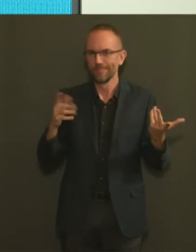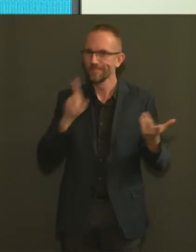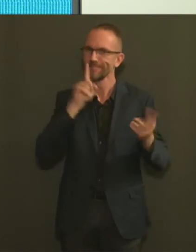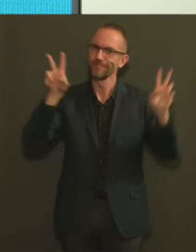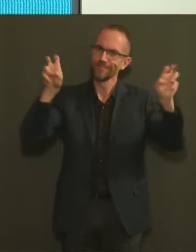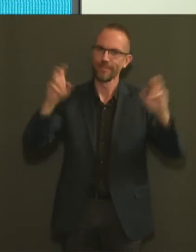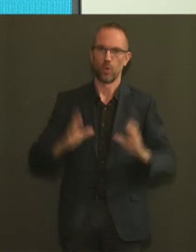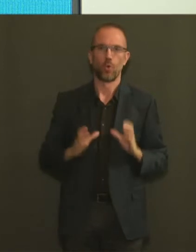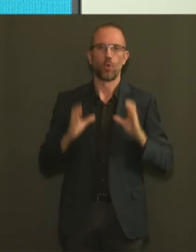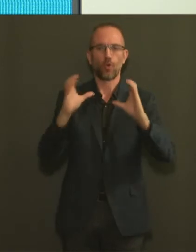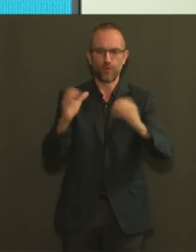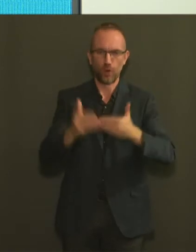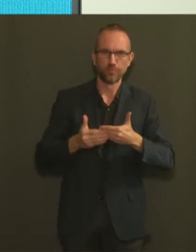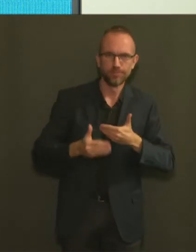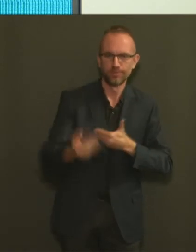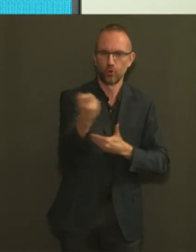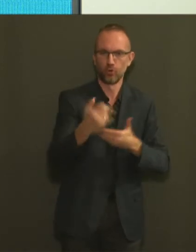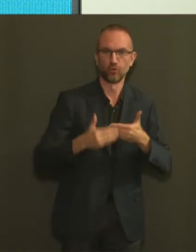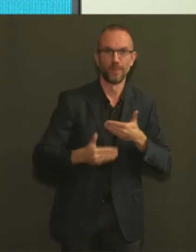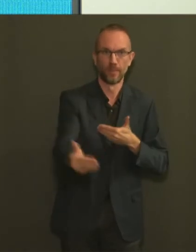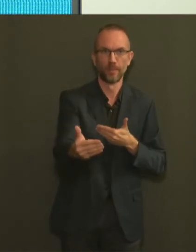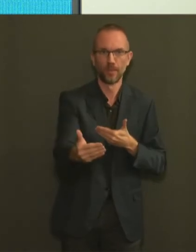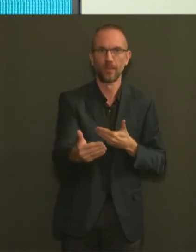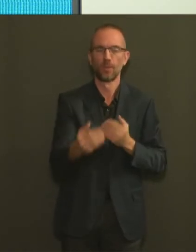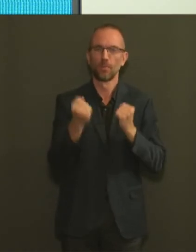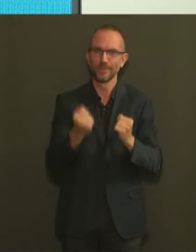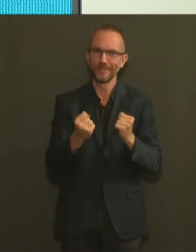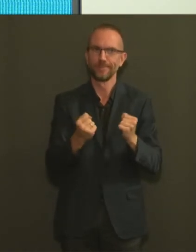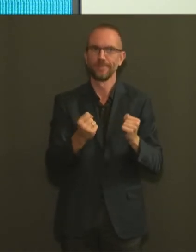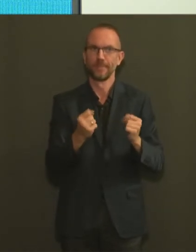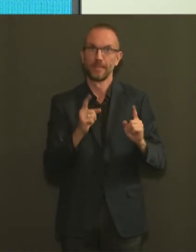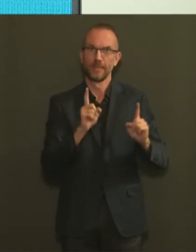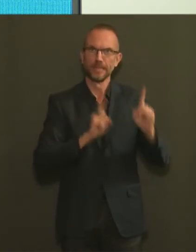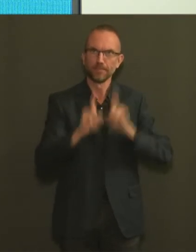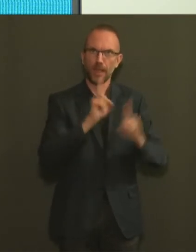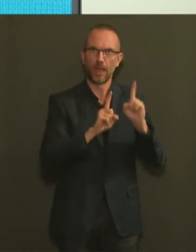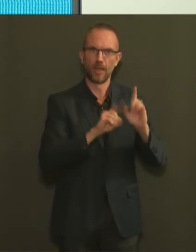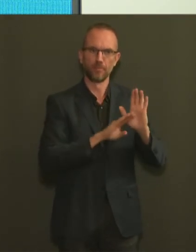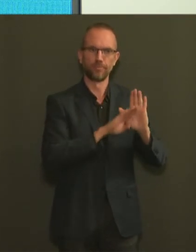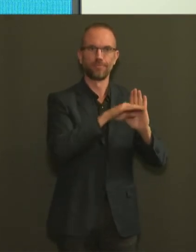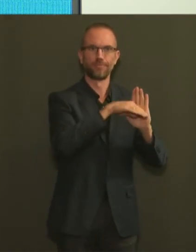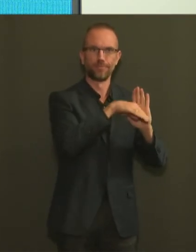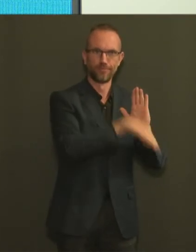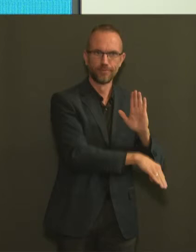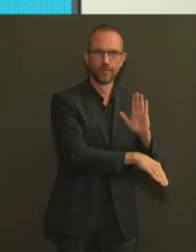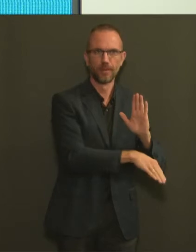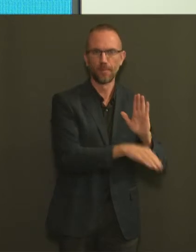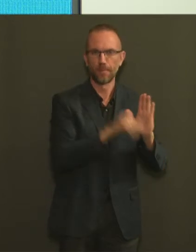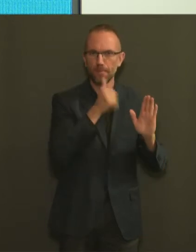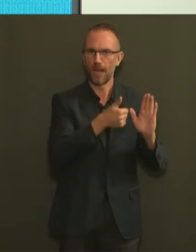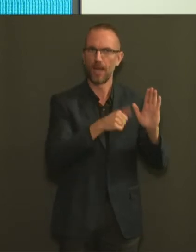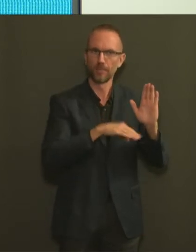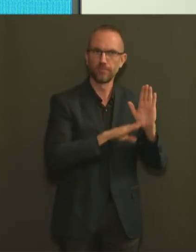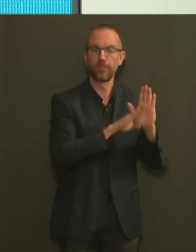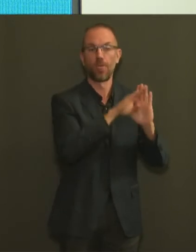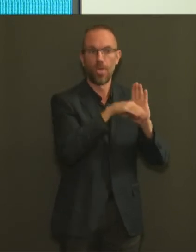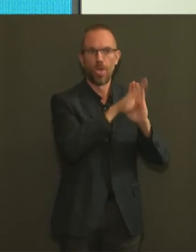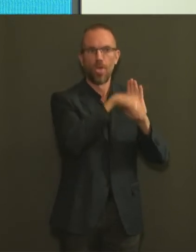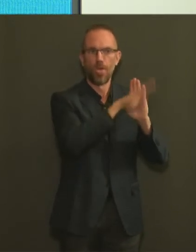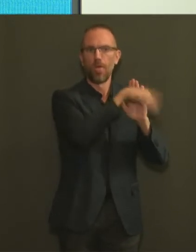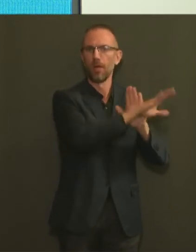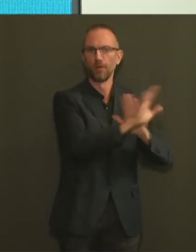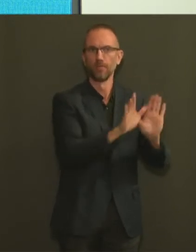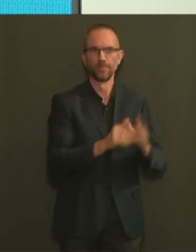nous permettront de retrouver une courbe qui descend et plus une courbe qui bégaye souvent malheureusement un peu